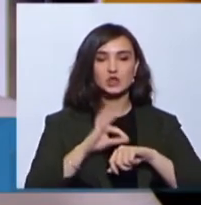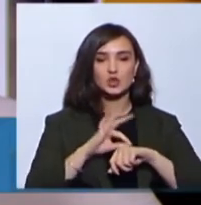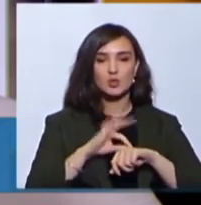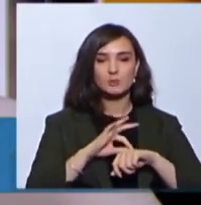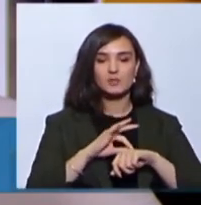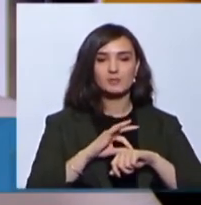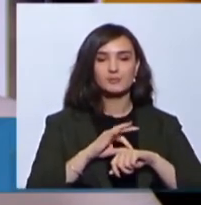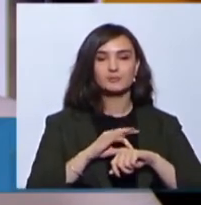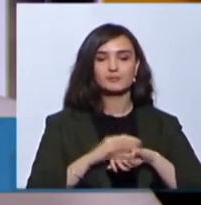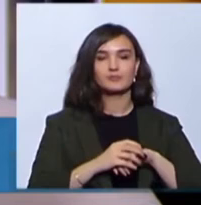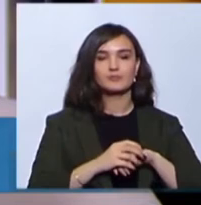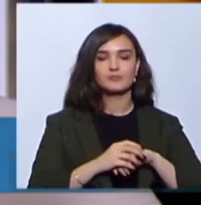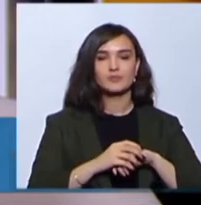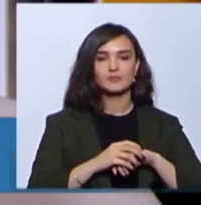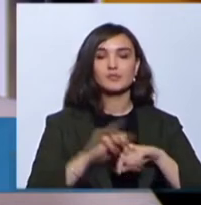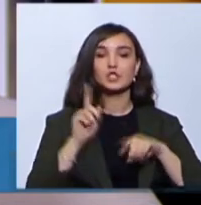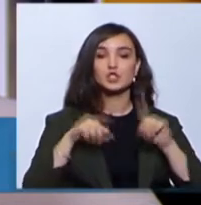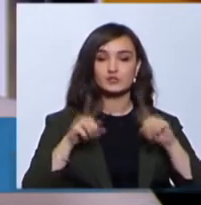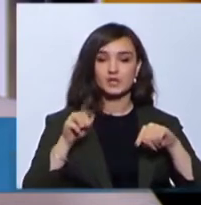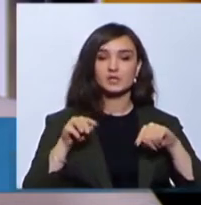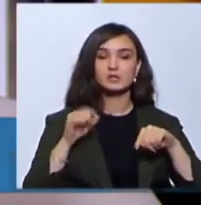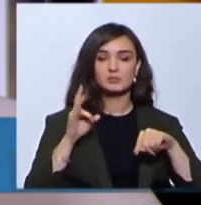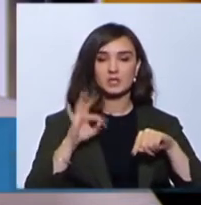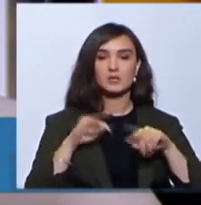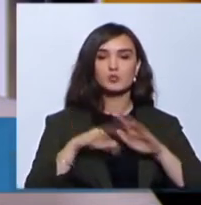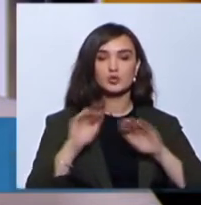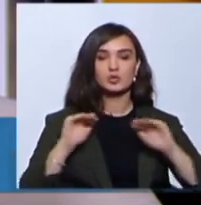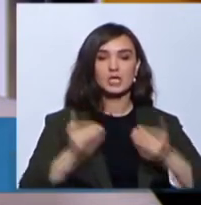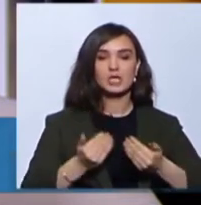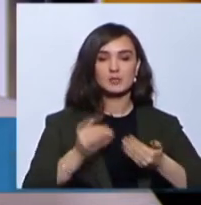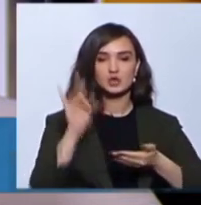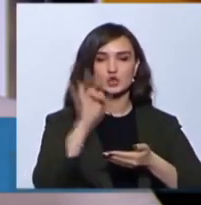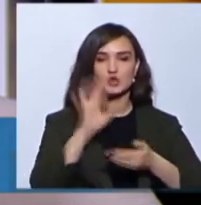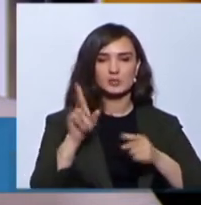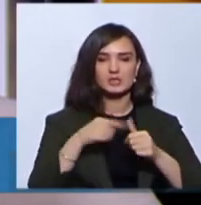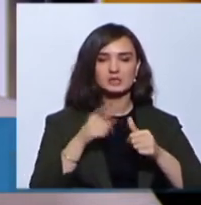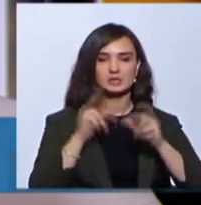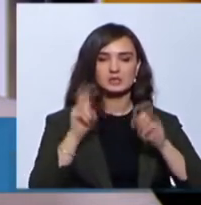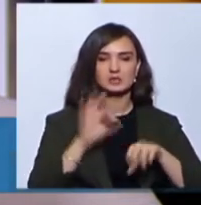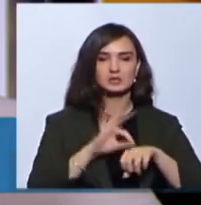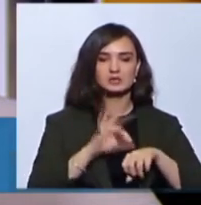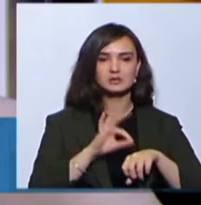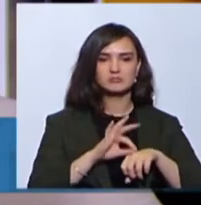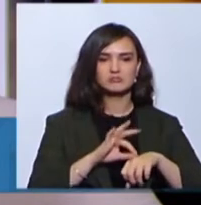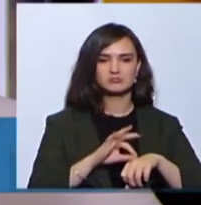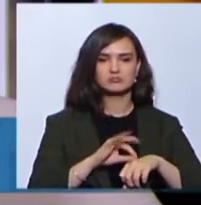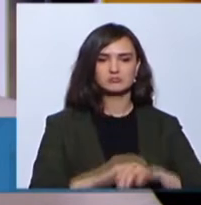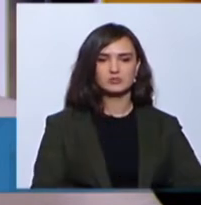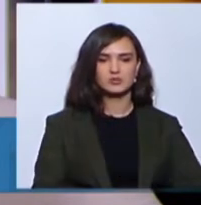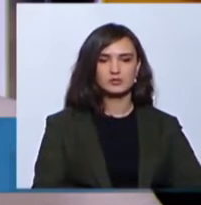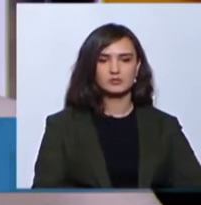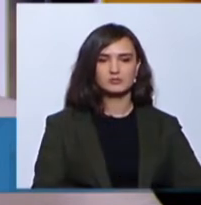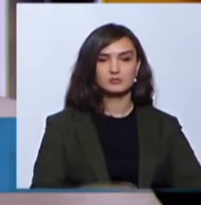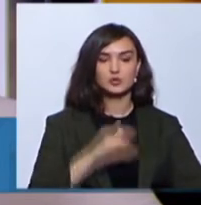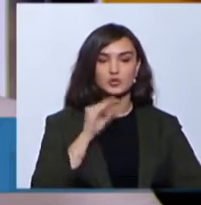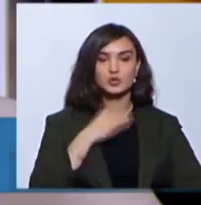საკმაოდ არც თუ ისე იშვიათი, მაგრამ უფრო ნაკლებად ცნობილი სინდრომი, როგორიც არის პიკვიკის სინდრომი, როდესაც